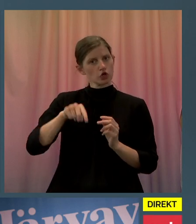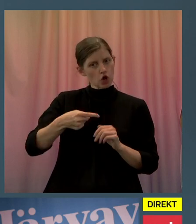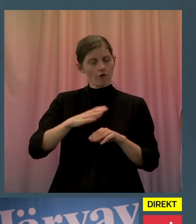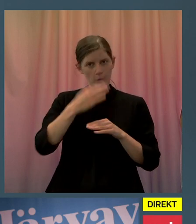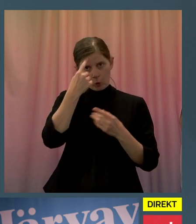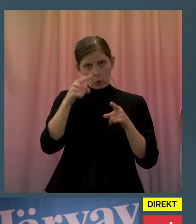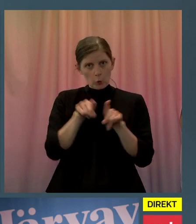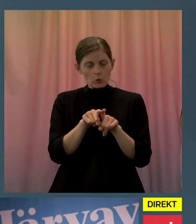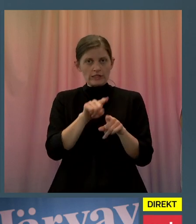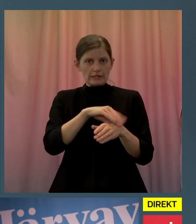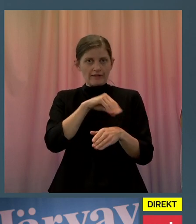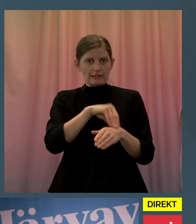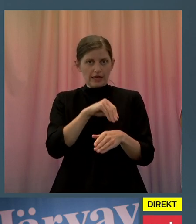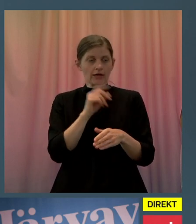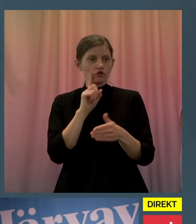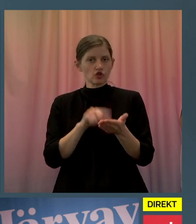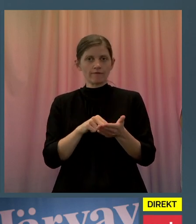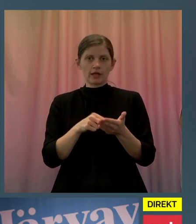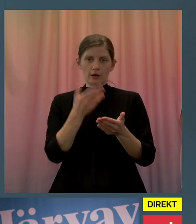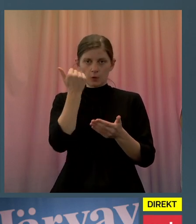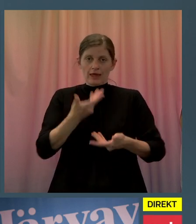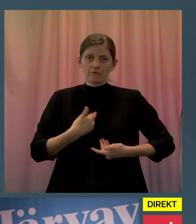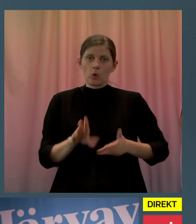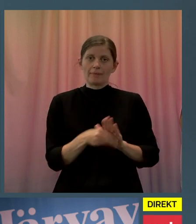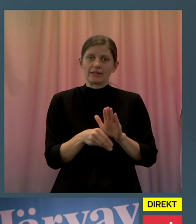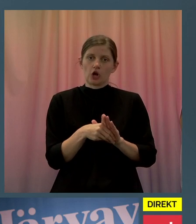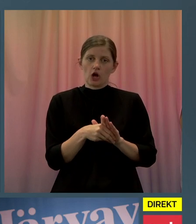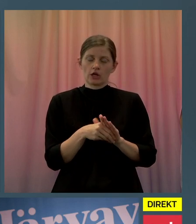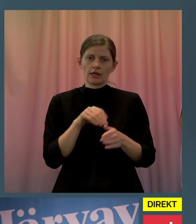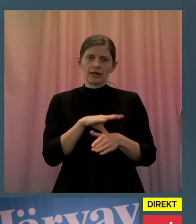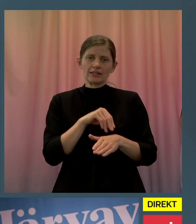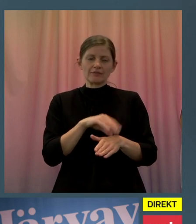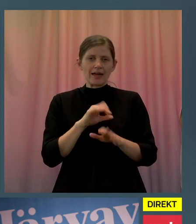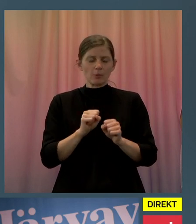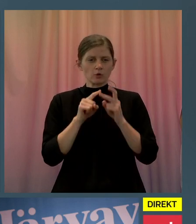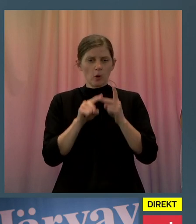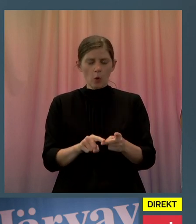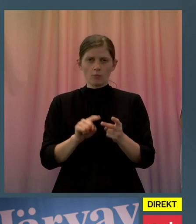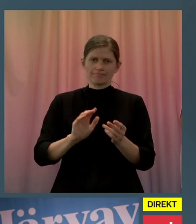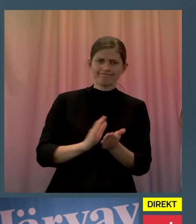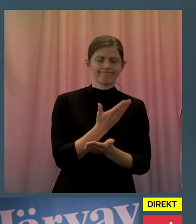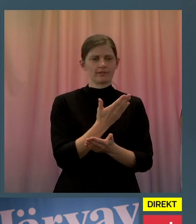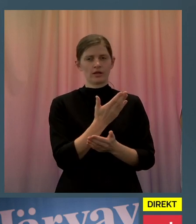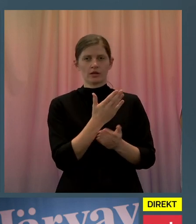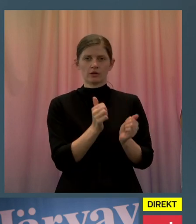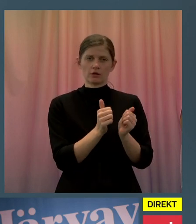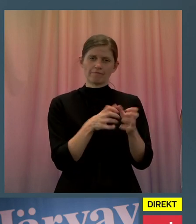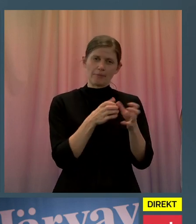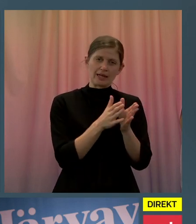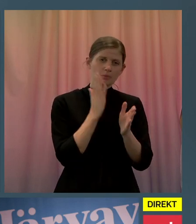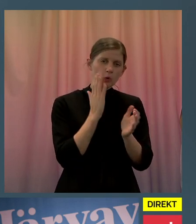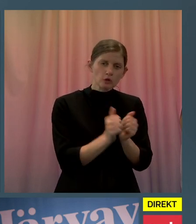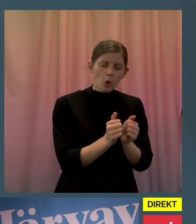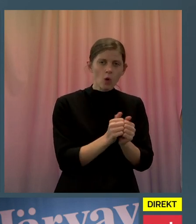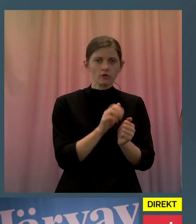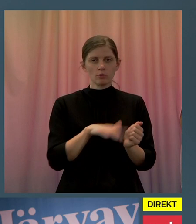för att få bidrag. Sverige måste än en gång utrota trångboddhet och barnfattigdom. Vi måste också